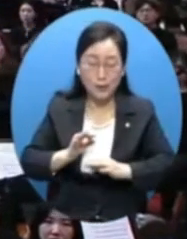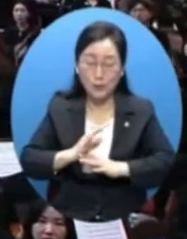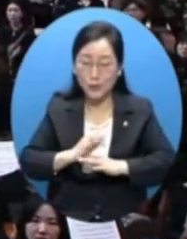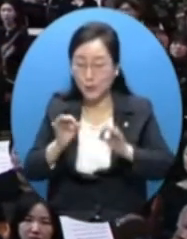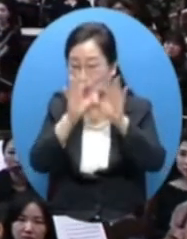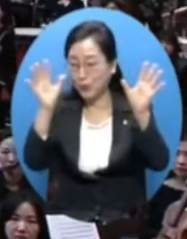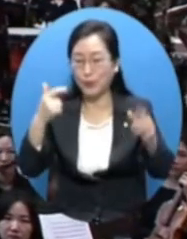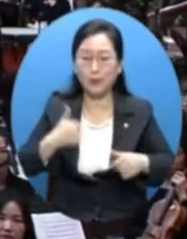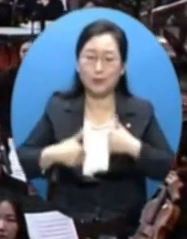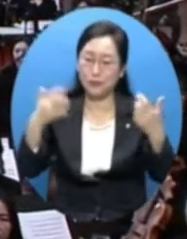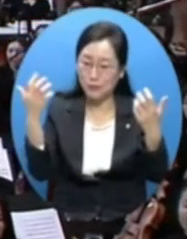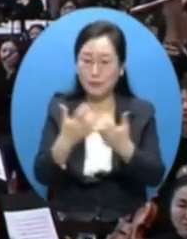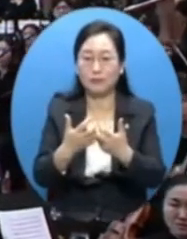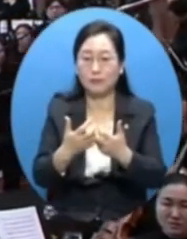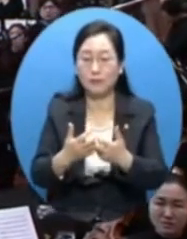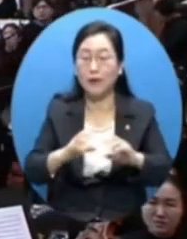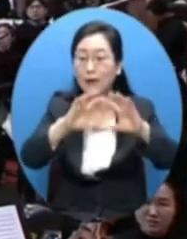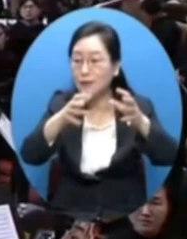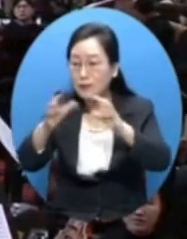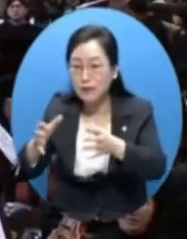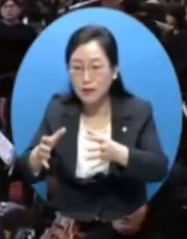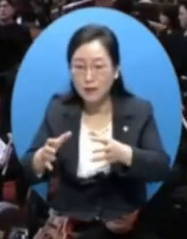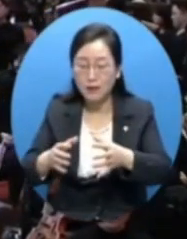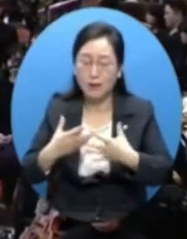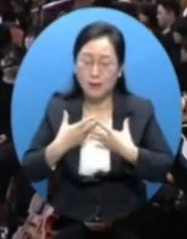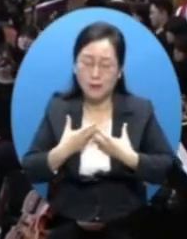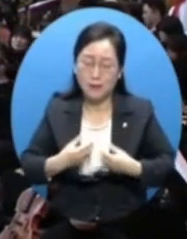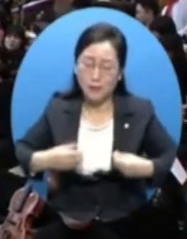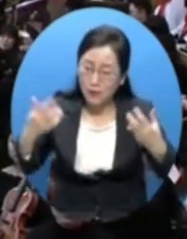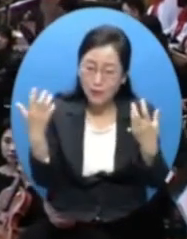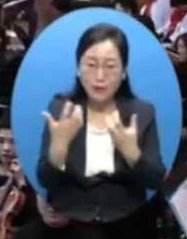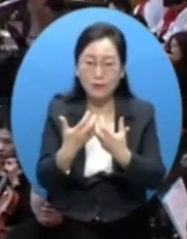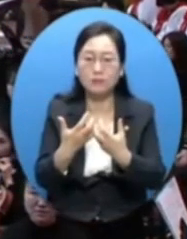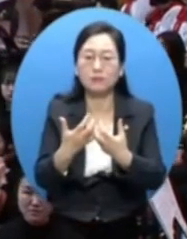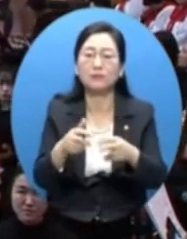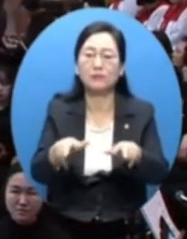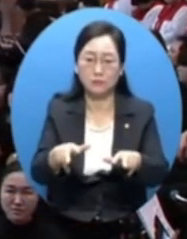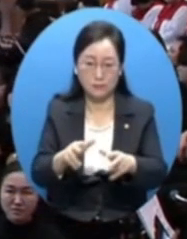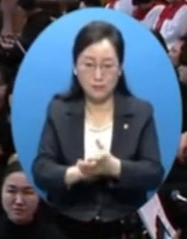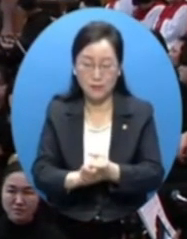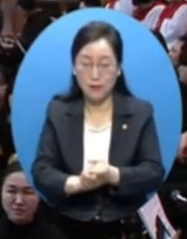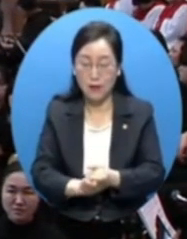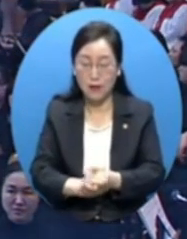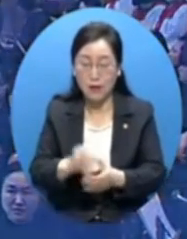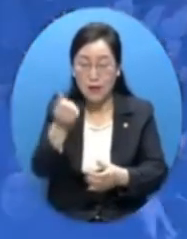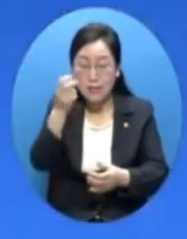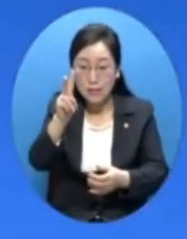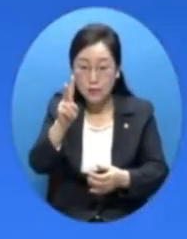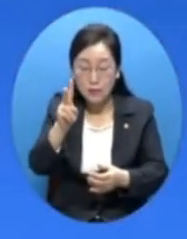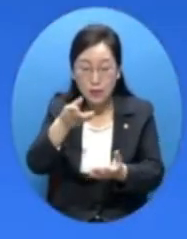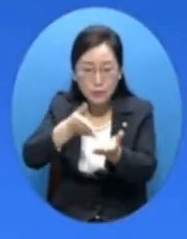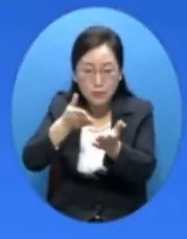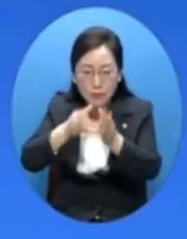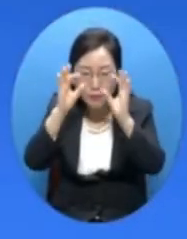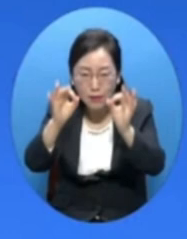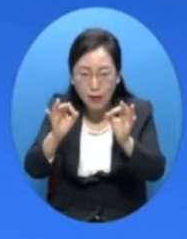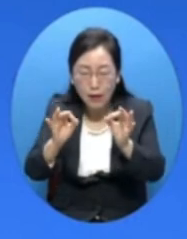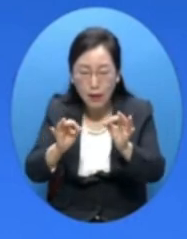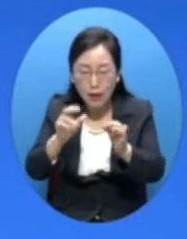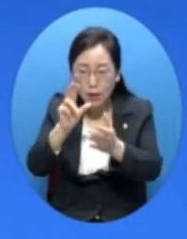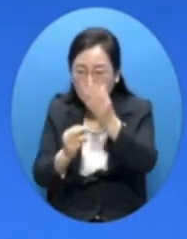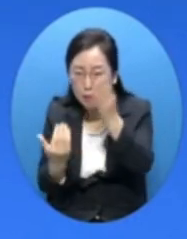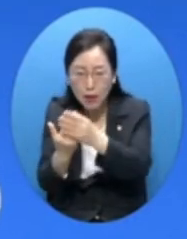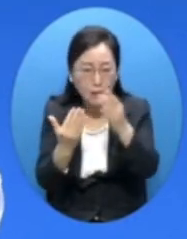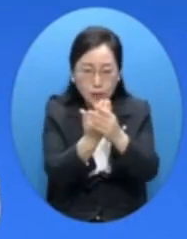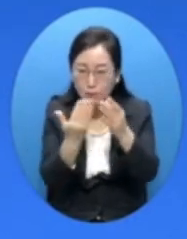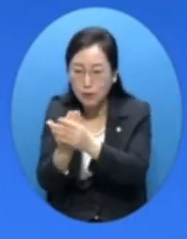넘쳐났습니다. 이 세상이 젊은 손으로 가득 차 있습니다. 여러분 매일매일 뉴스를 보면 오늘 또 사건 사고로 이런 일로